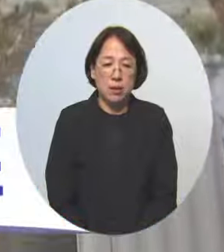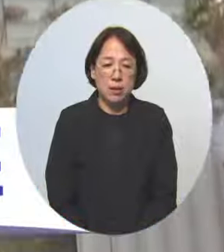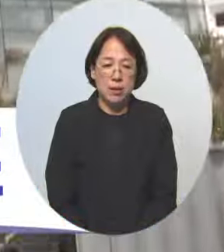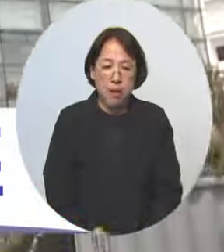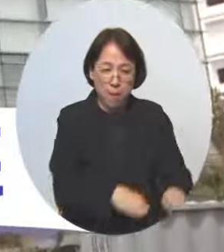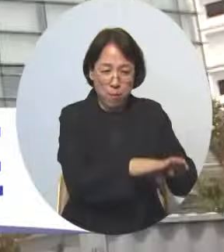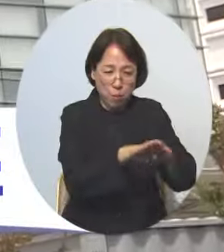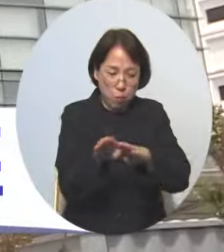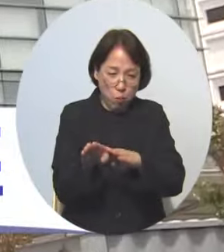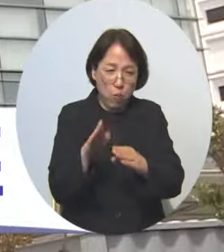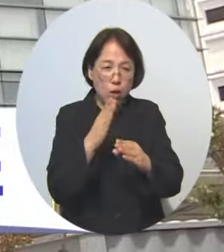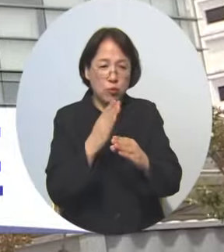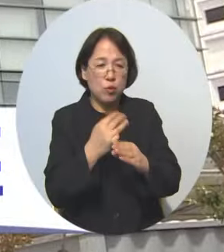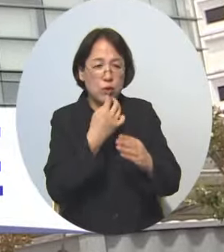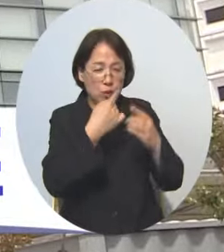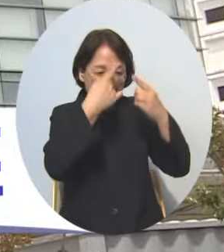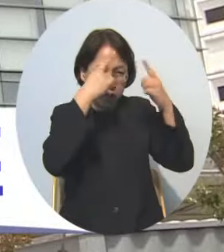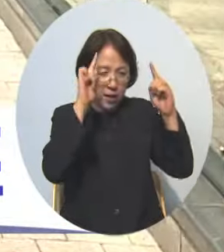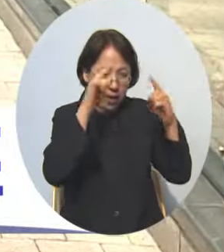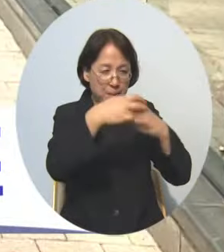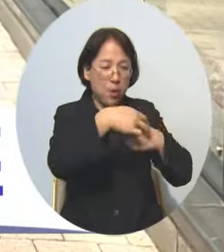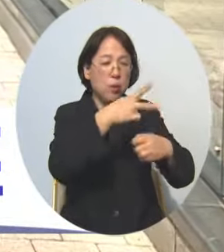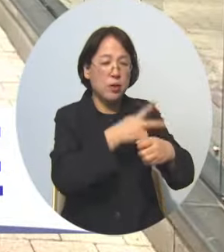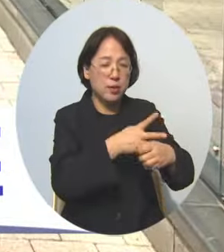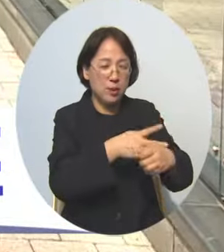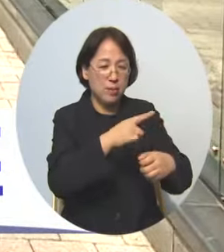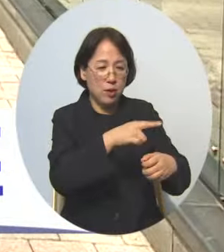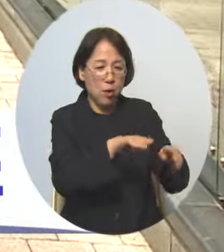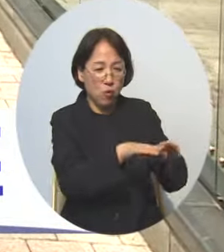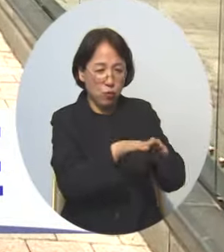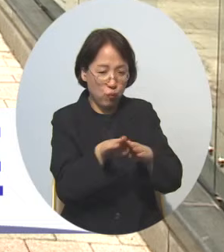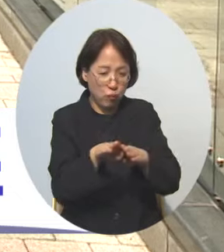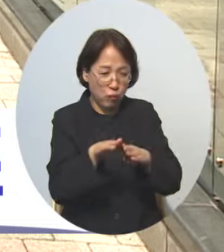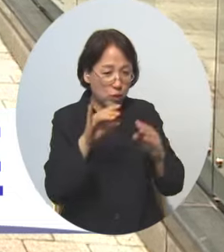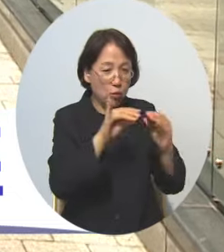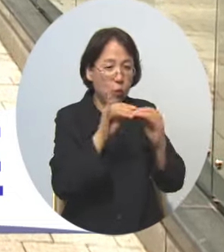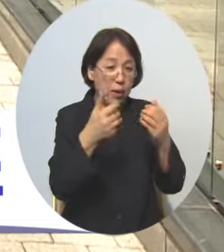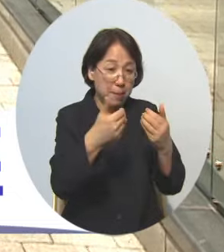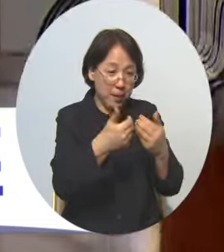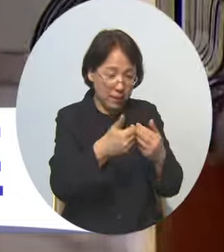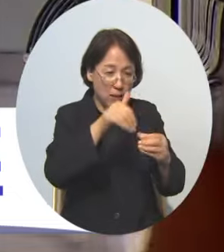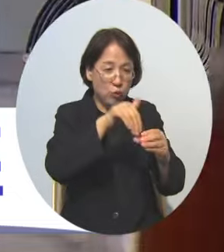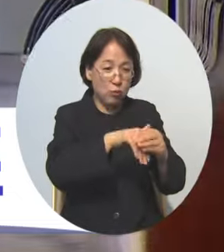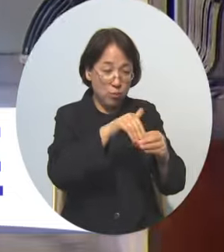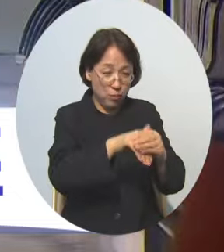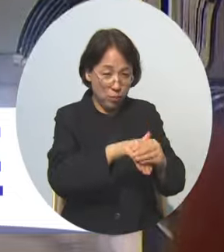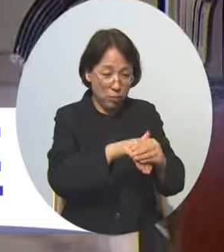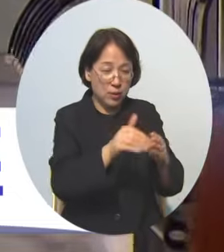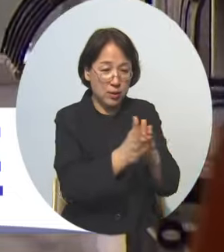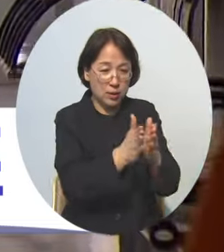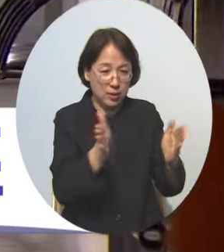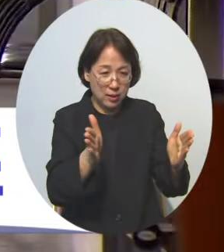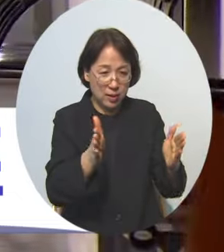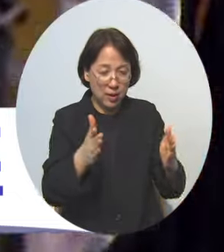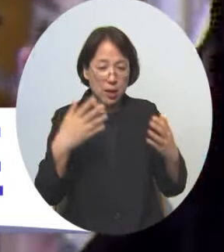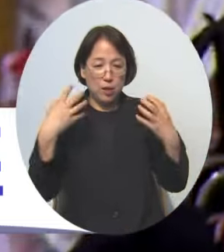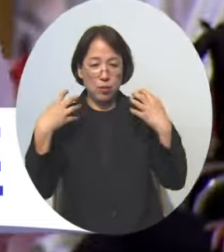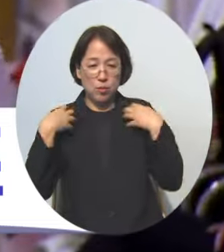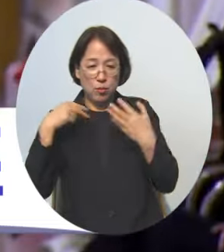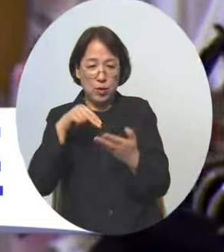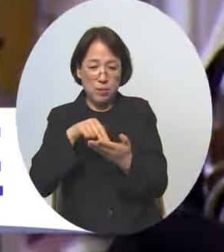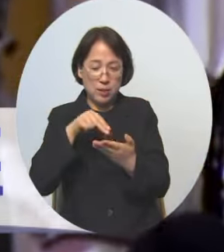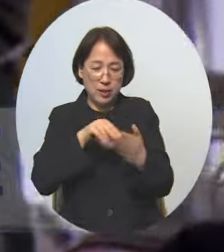무기한 휴진 중인 서울대병원 교수들이 휴진 지속 여부에 대한 투표에 들어갔습니다. 정부는 의사들에게 휴진 철회를